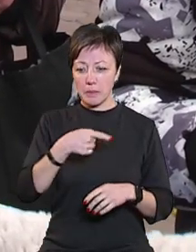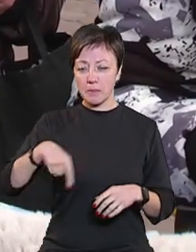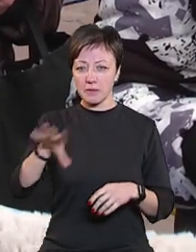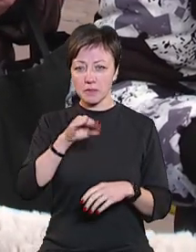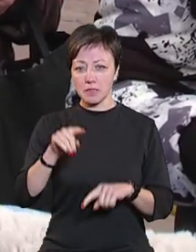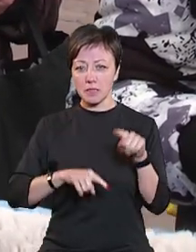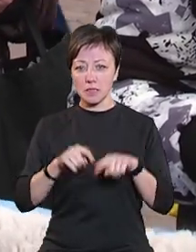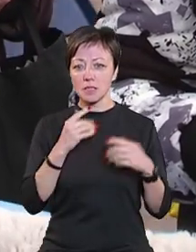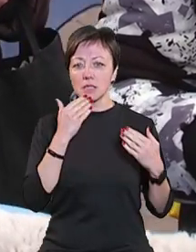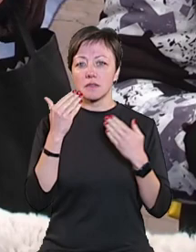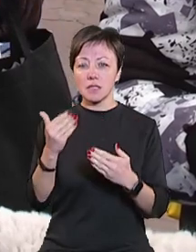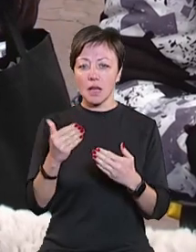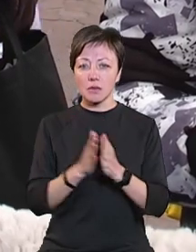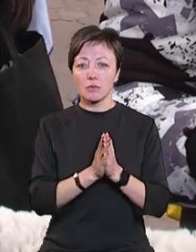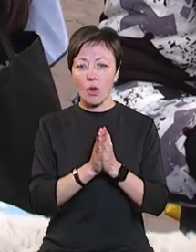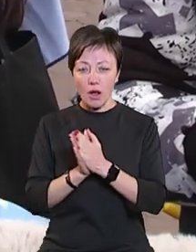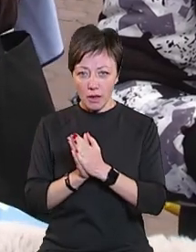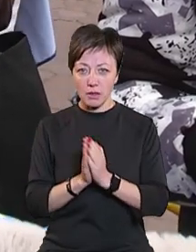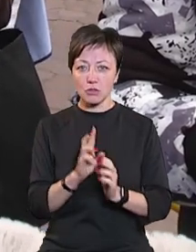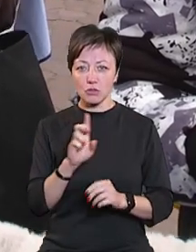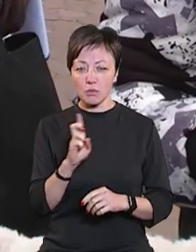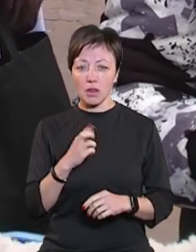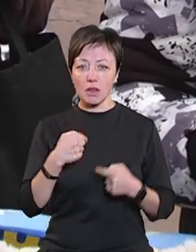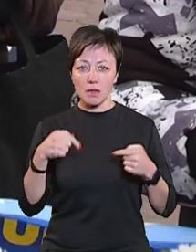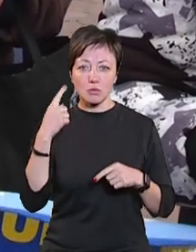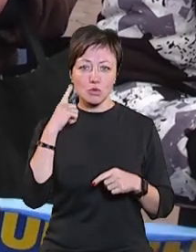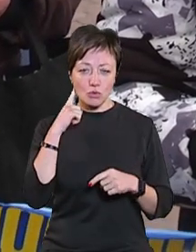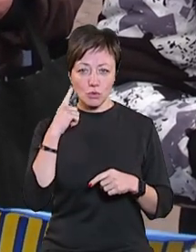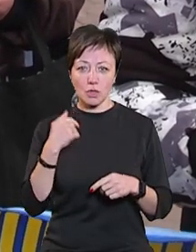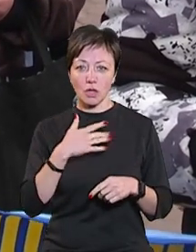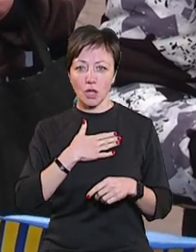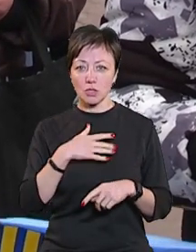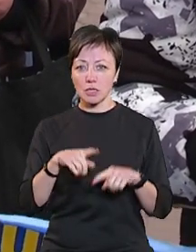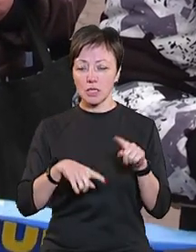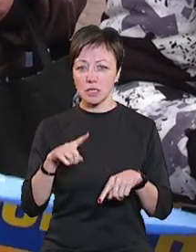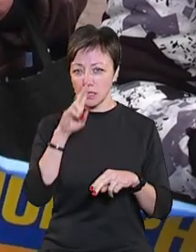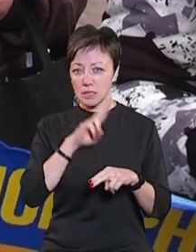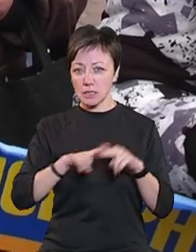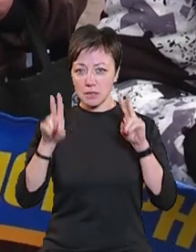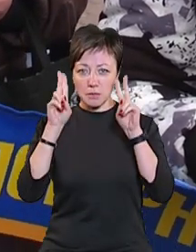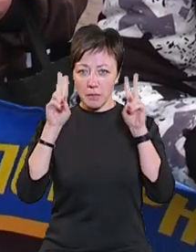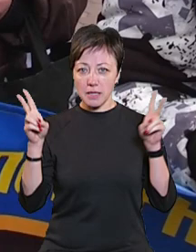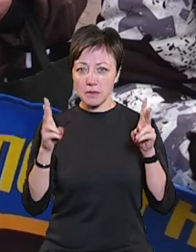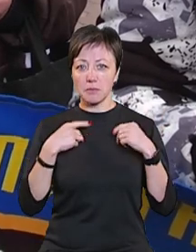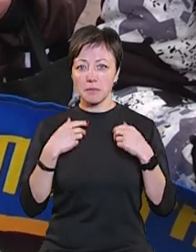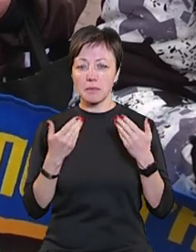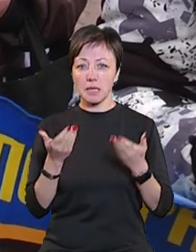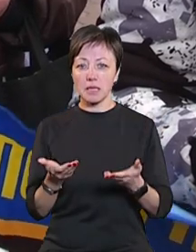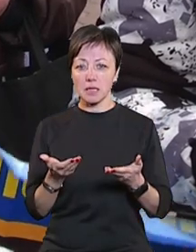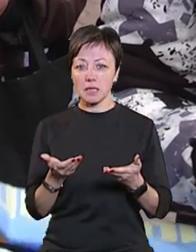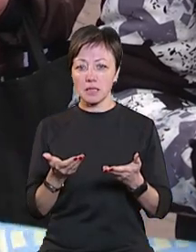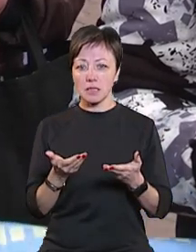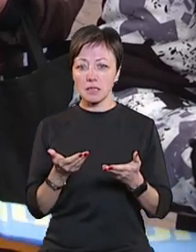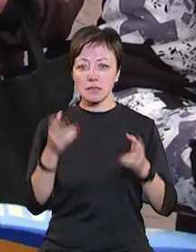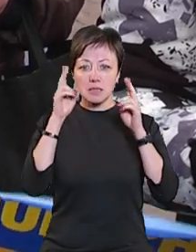рідні звертаємося з проханням, щоб нас почули, наші рідні зниклі безвісти. Ми